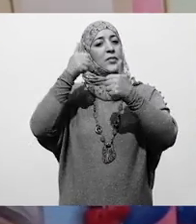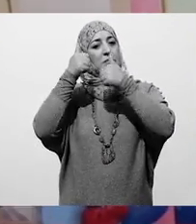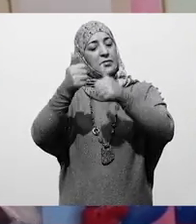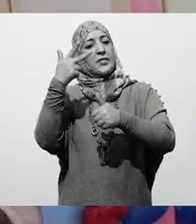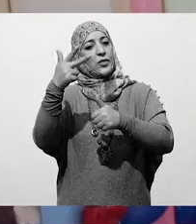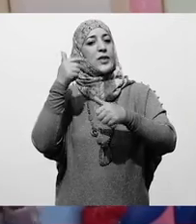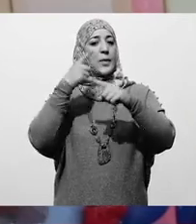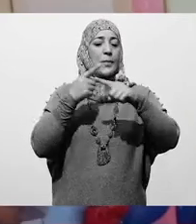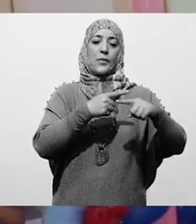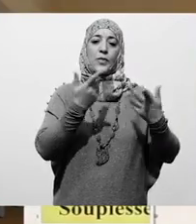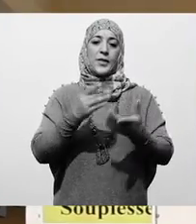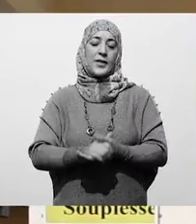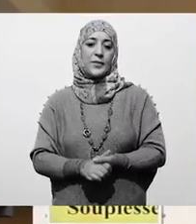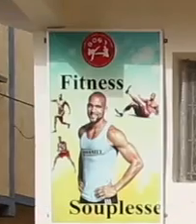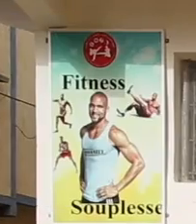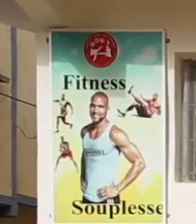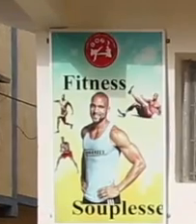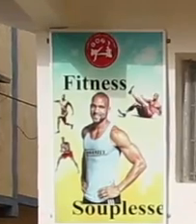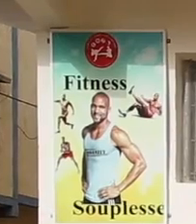maintenant 3e dan en taekwondo.